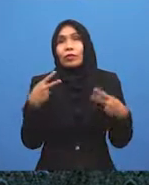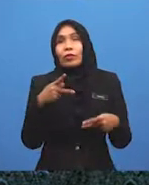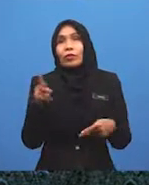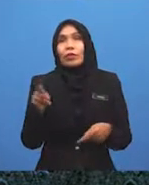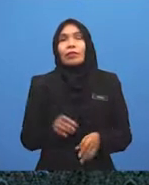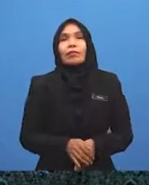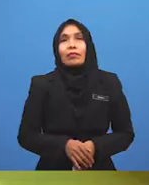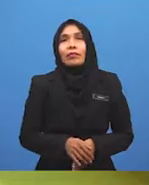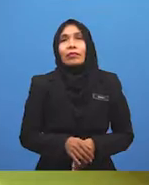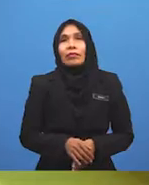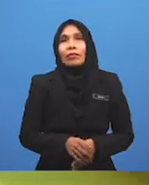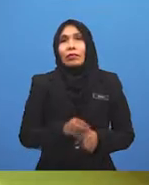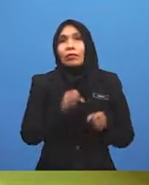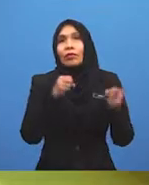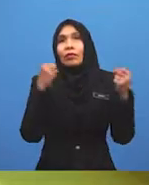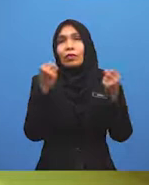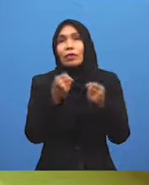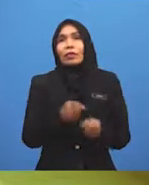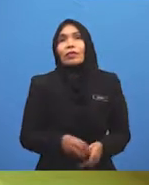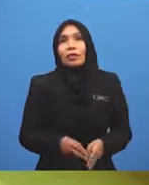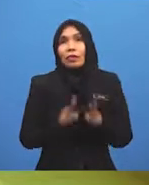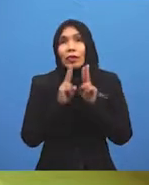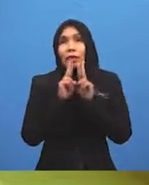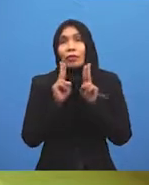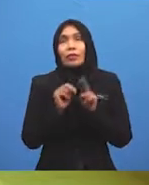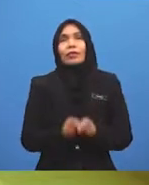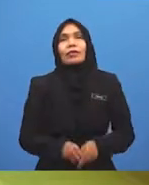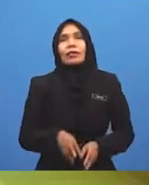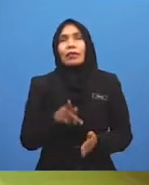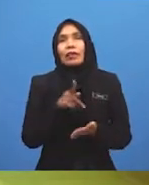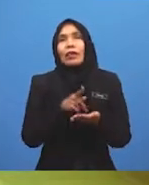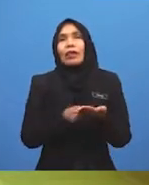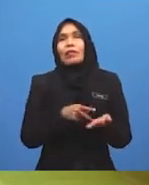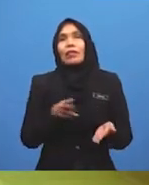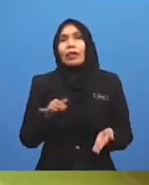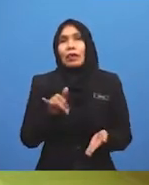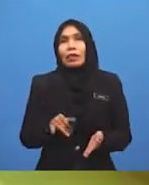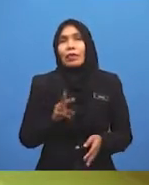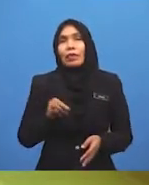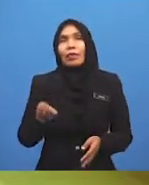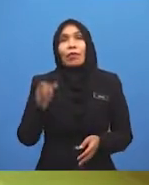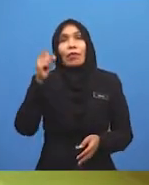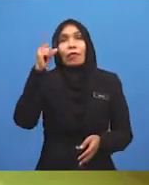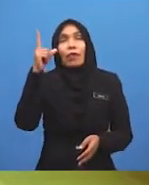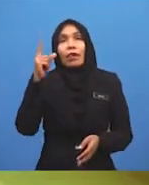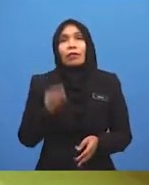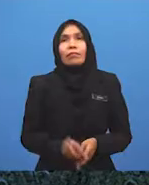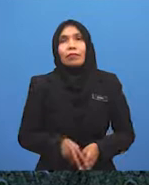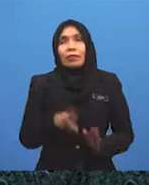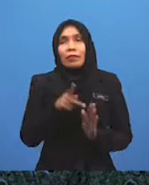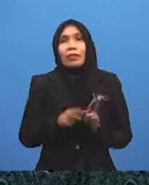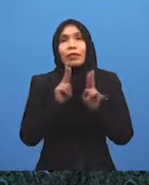harmoni. Apakah yang murid-murid faham tentang keharmonian? Cuba lihat gambar